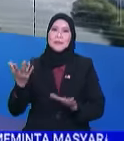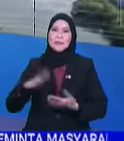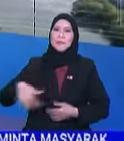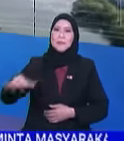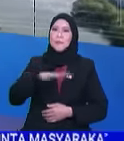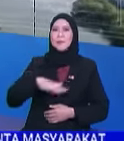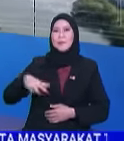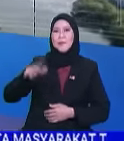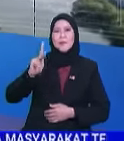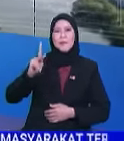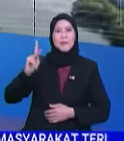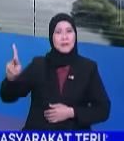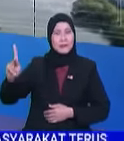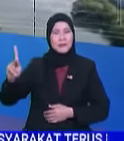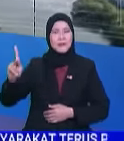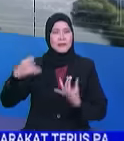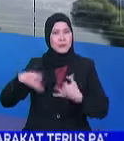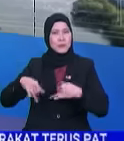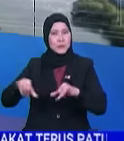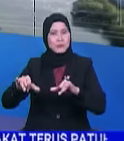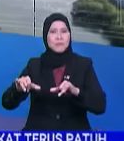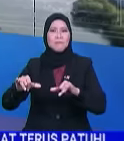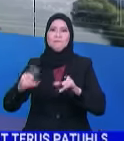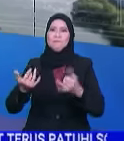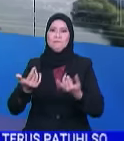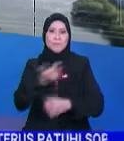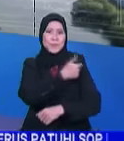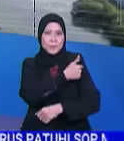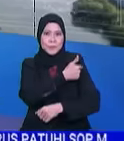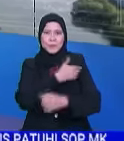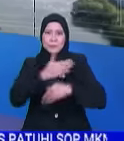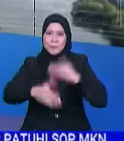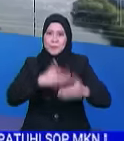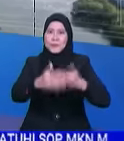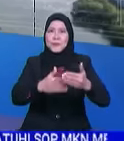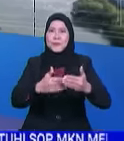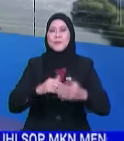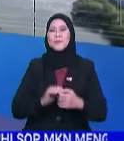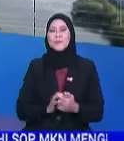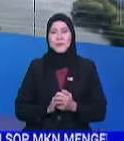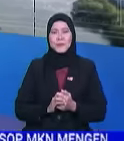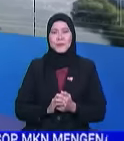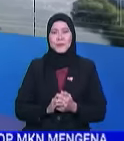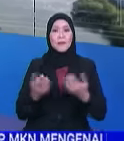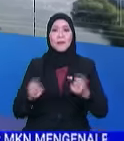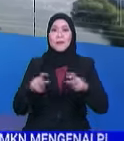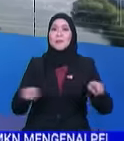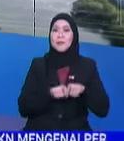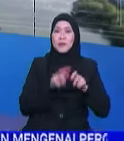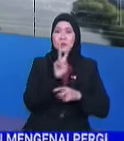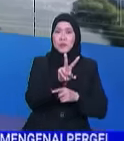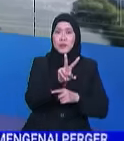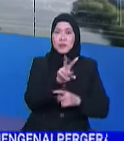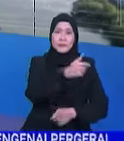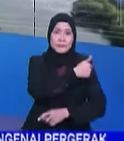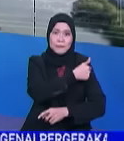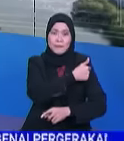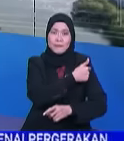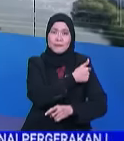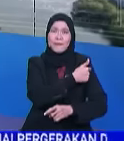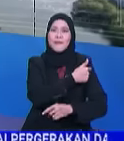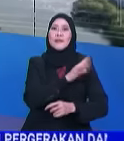sekitar Kota Kinabalu terus diperhebat menerusi program Bah Vaksin Kita. Lokasi kedua pemberian vaksin kali